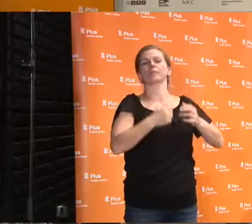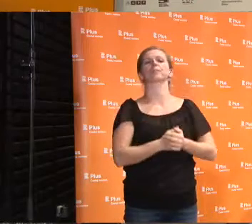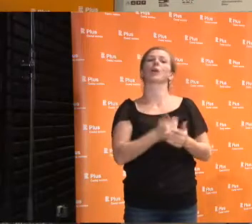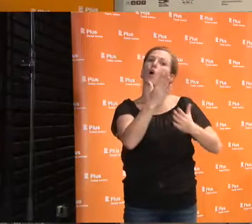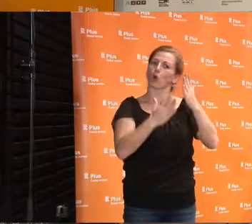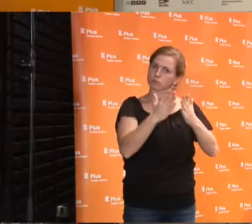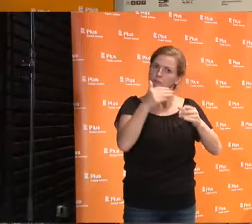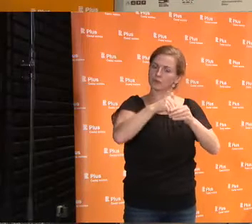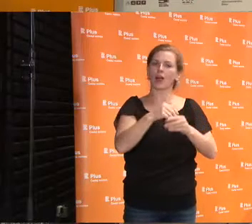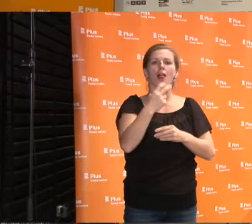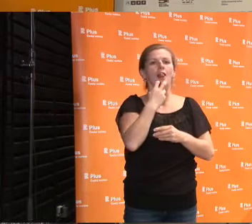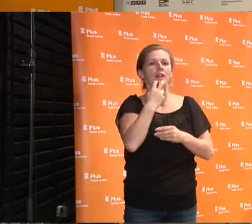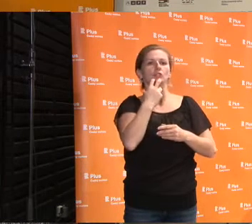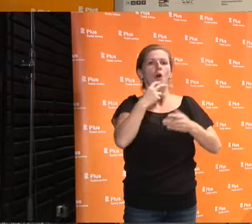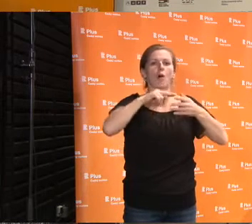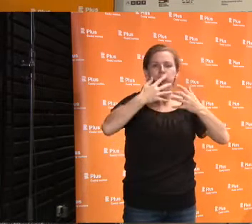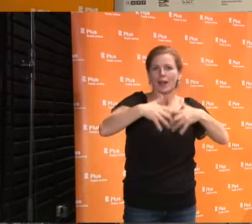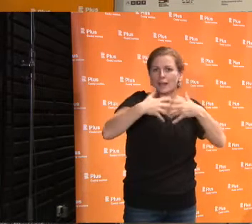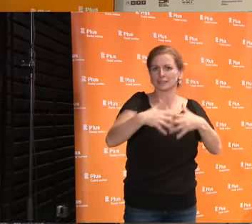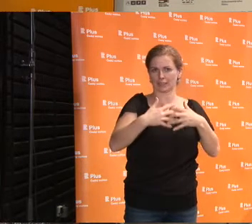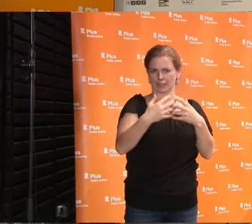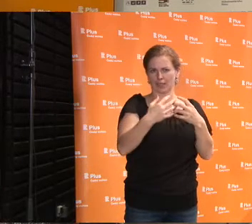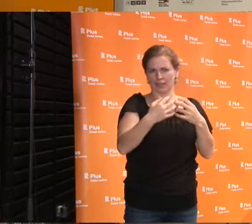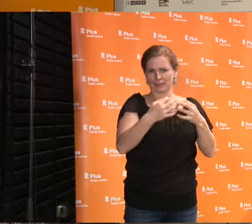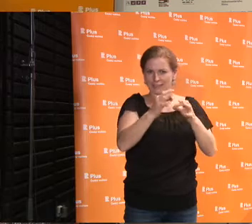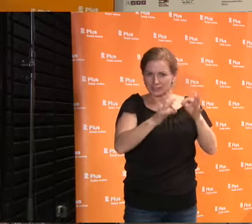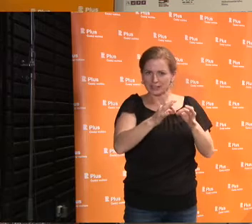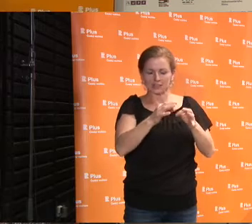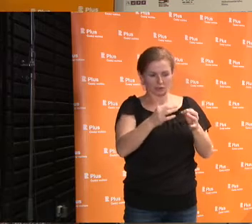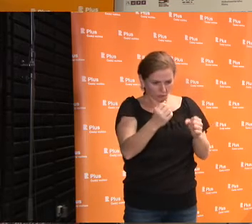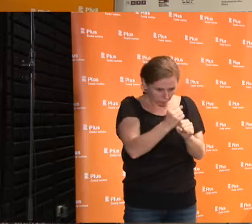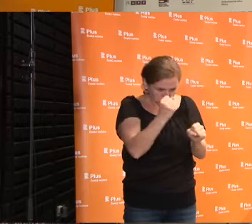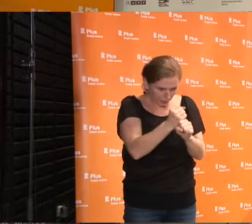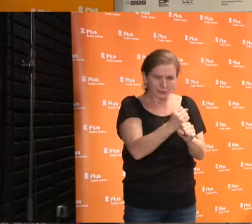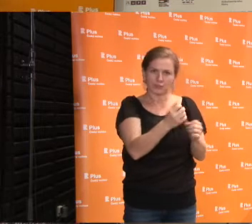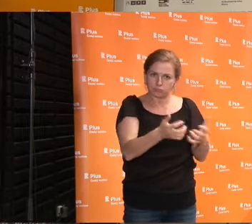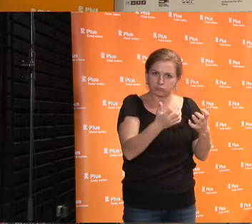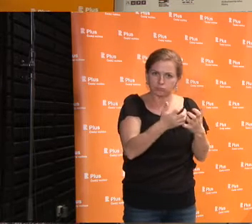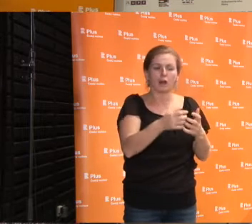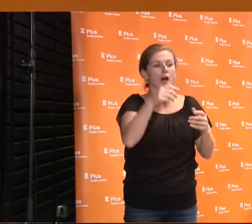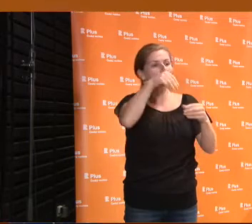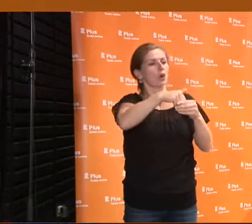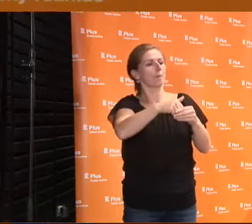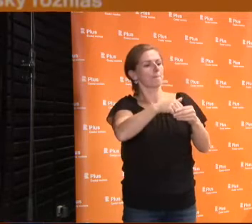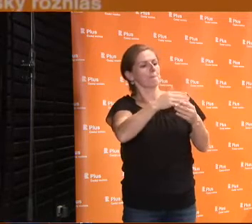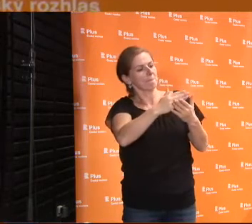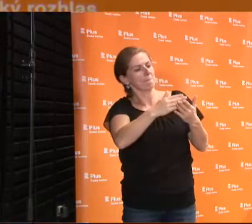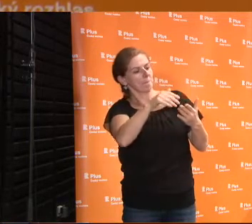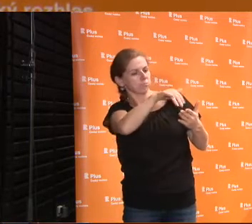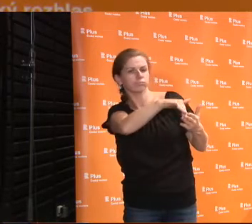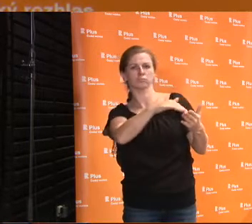zařízení, které vykonává nějakou práci a vykazuje přitom prvky umělé inteligence.